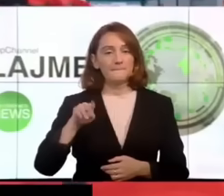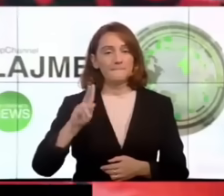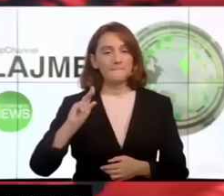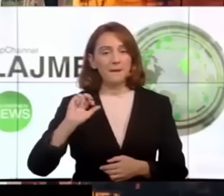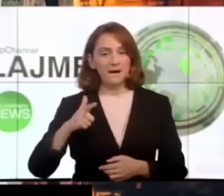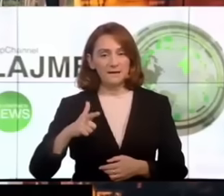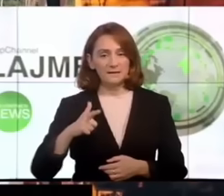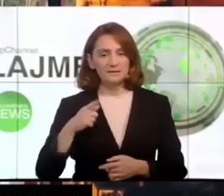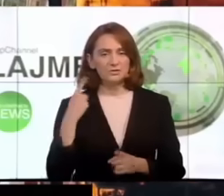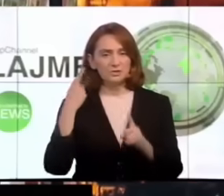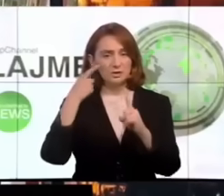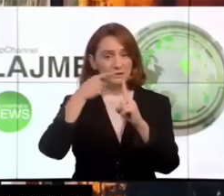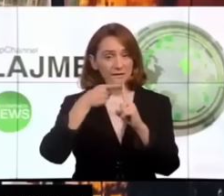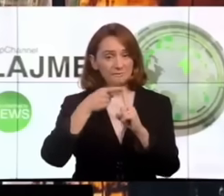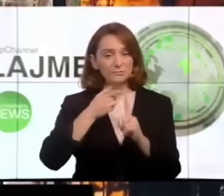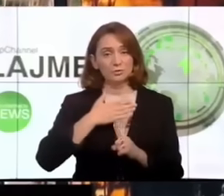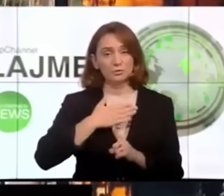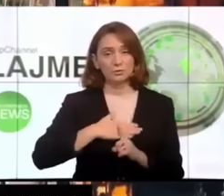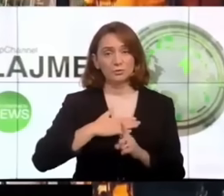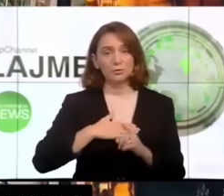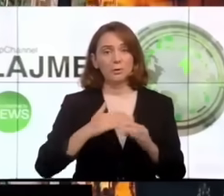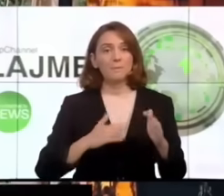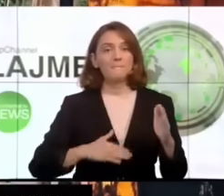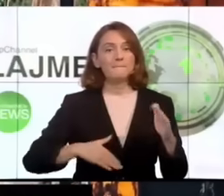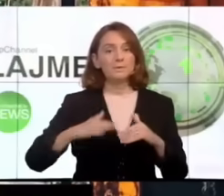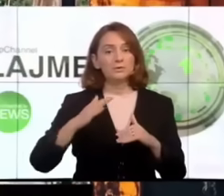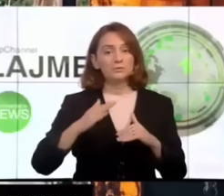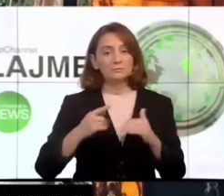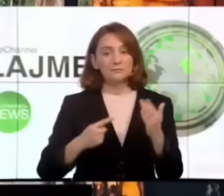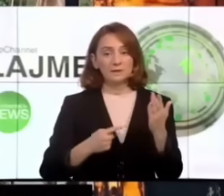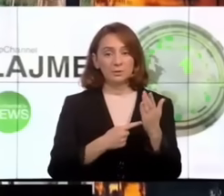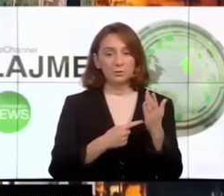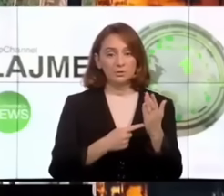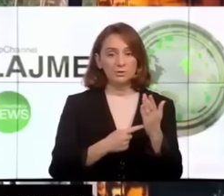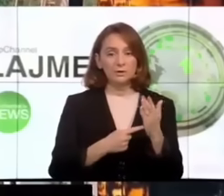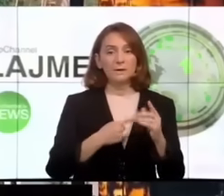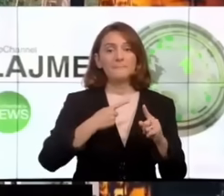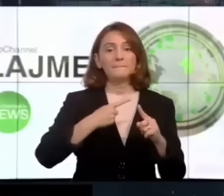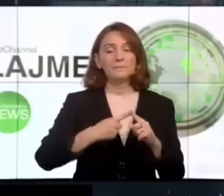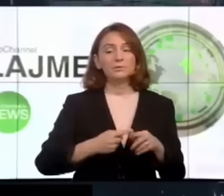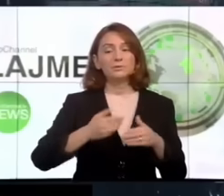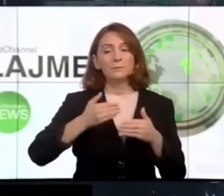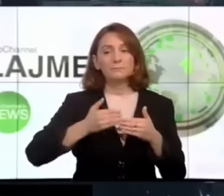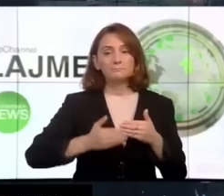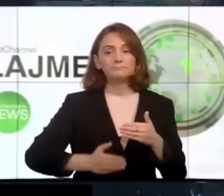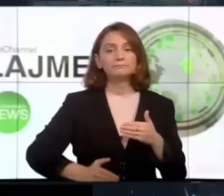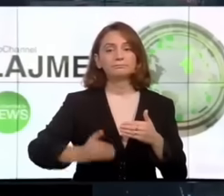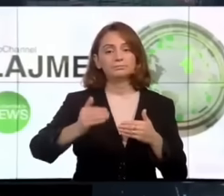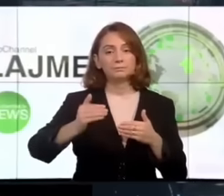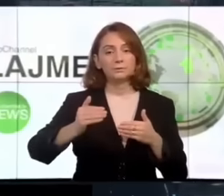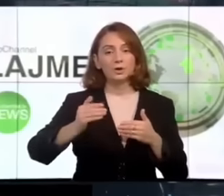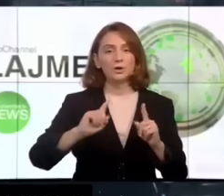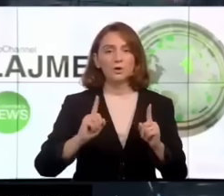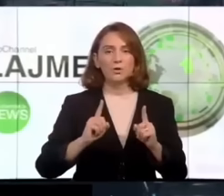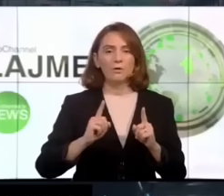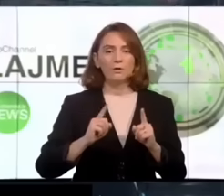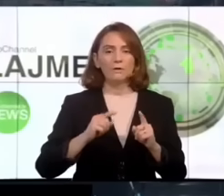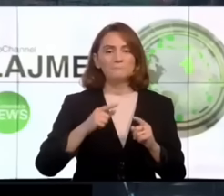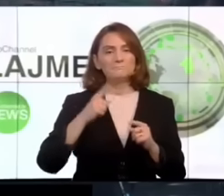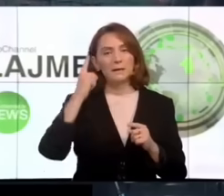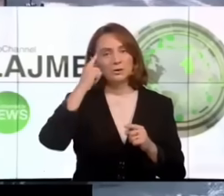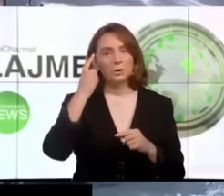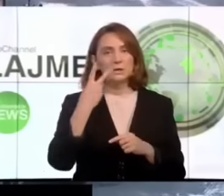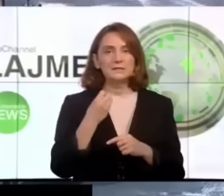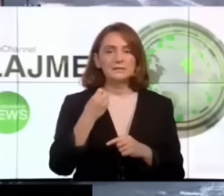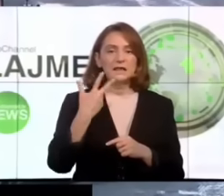drejt së ardhmes, synon të fokusohet tek inovacioni dhe qëndrueshmëria, me plane për të zgjeruar prodhimin përmes teknologjive të